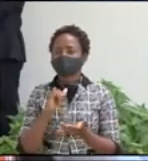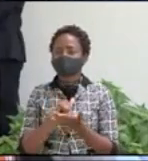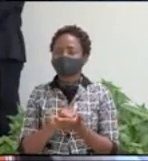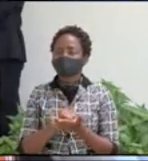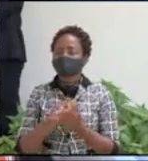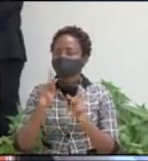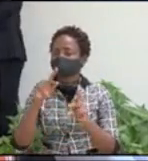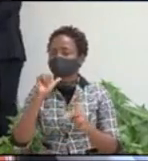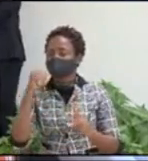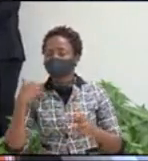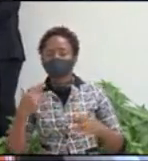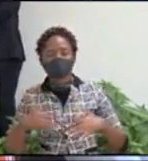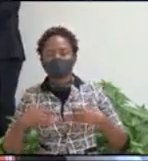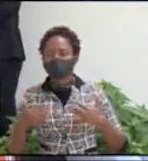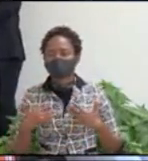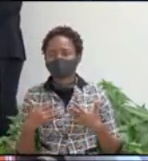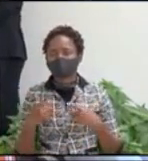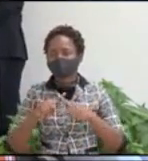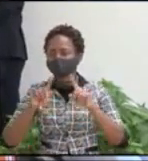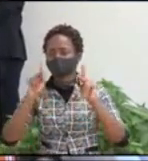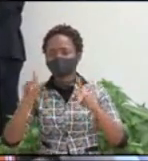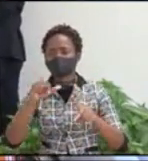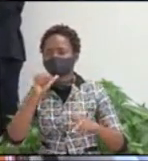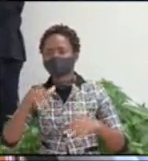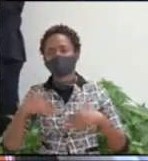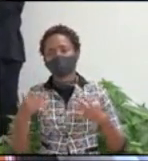contents. Mais moun ki pa kontan yo, c'est